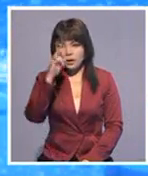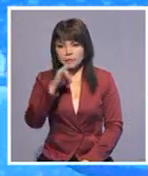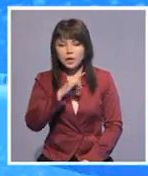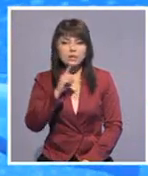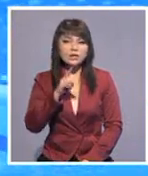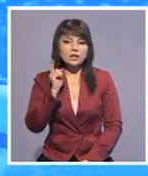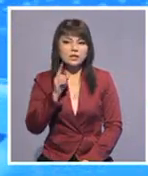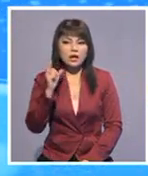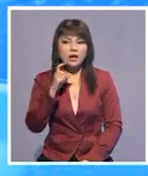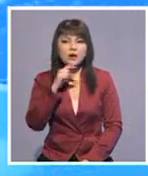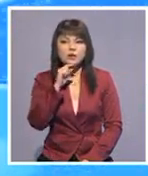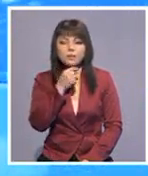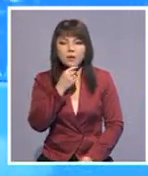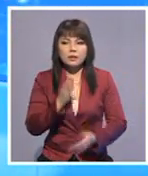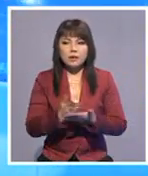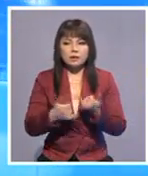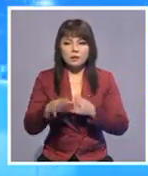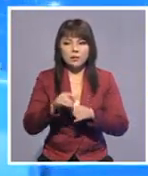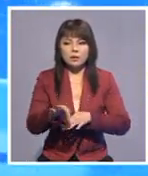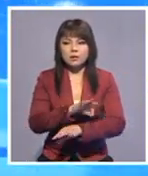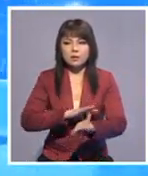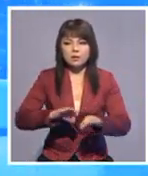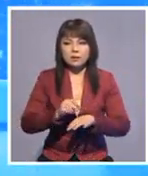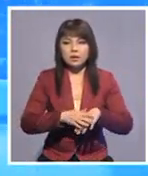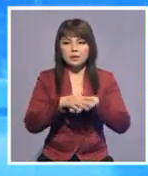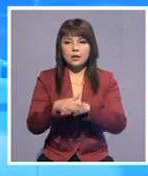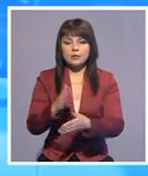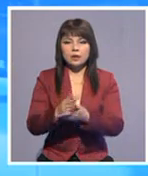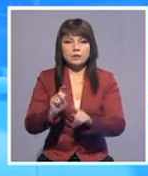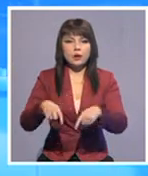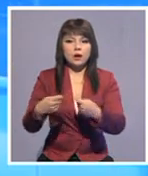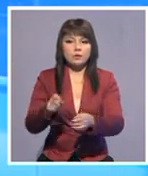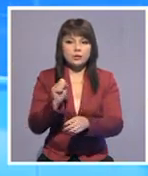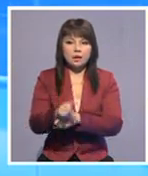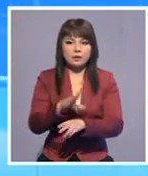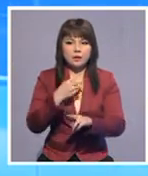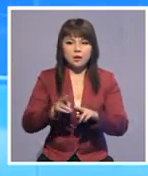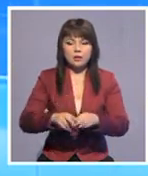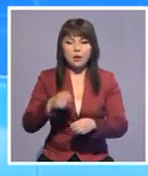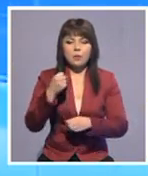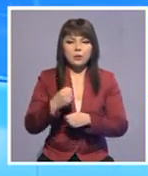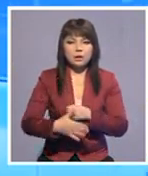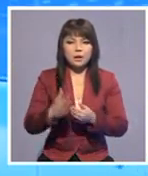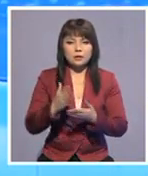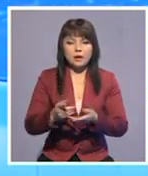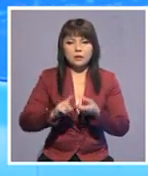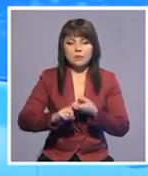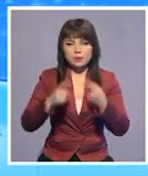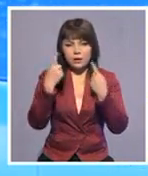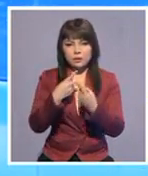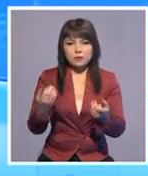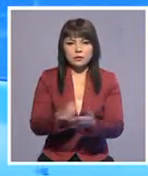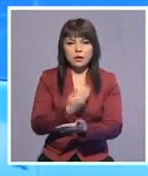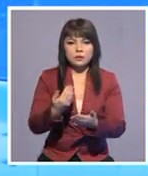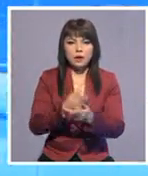Қазақстанда биыл жасыл экономика жобаларын қаржыландыратын венчурлық қор құрылды. Бұл туралы орталық коммуникациялар қызметіндегі брифингте Бәйтерек